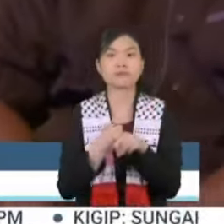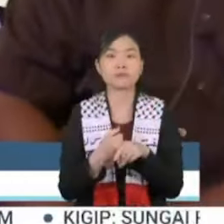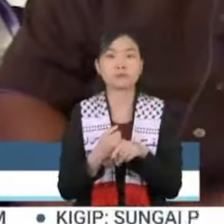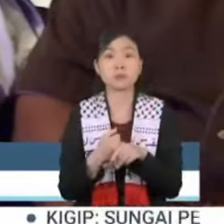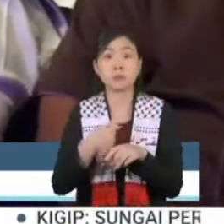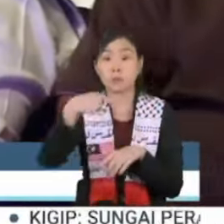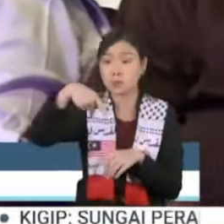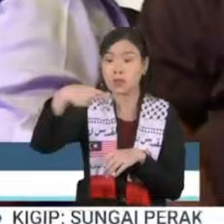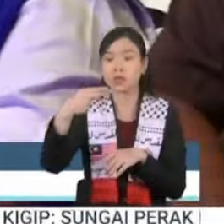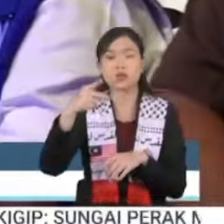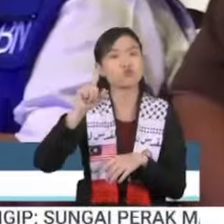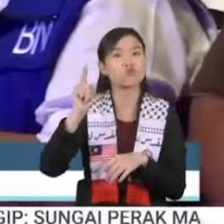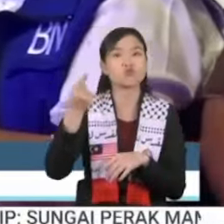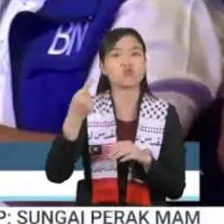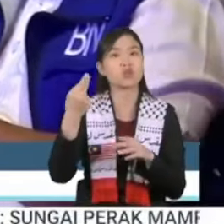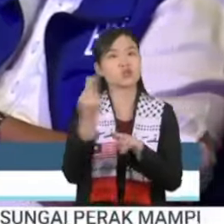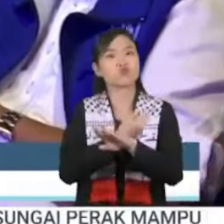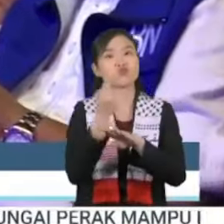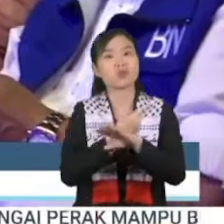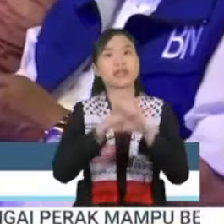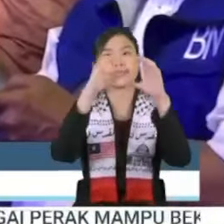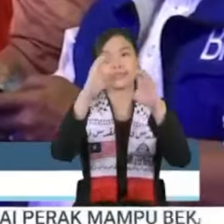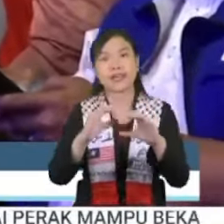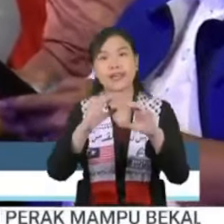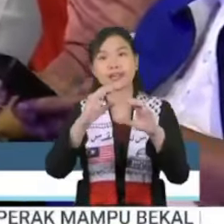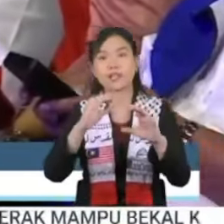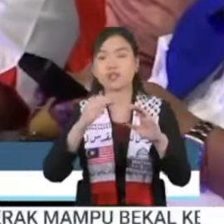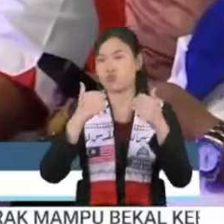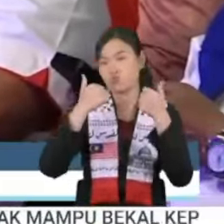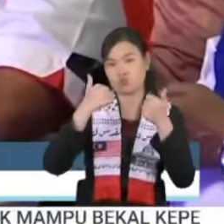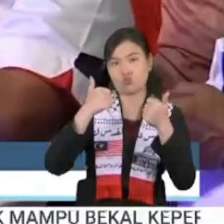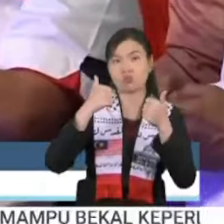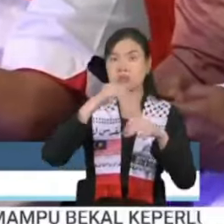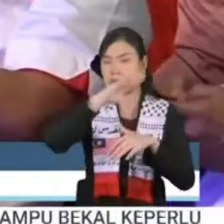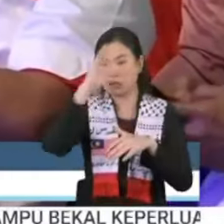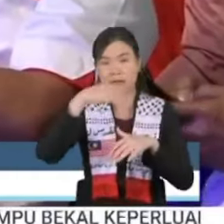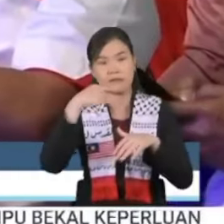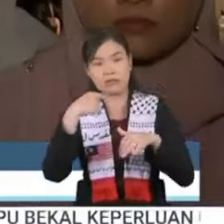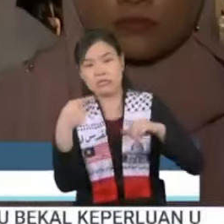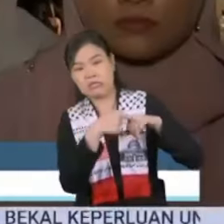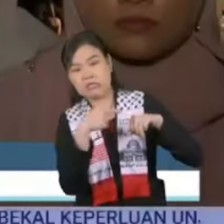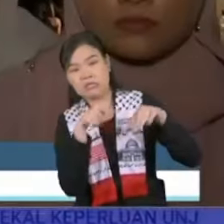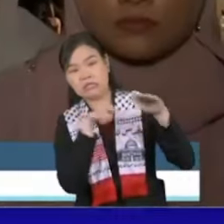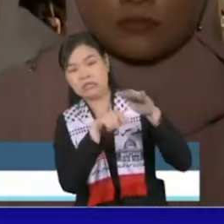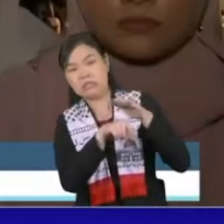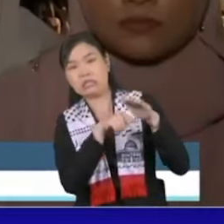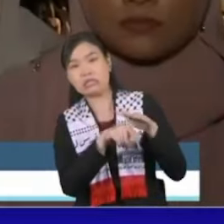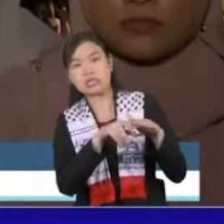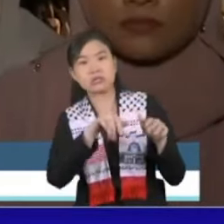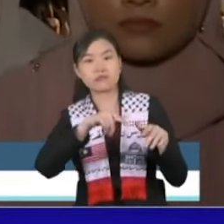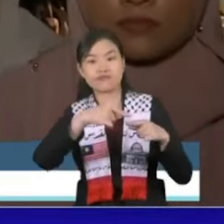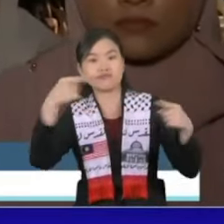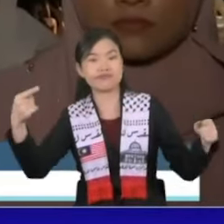hanya menggunakan pendekatan mendekati pengundi secara sihat tanpa menyerang pihak lawan.